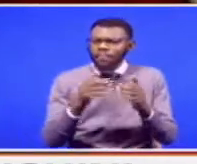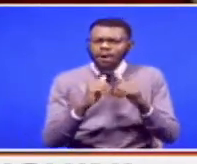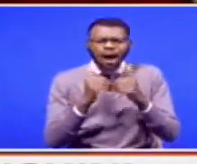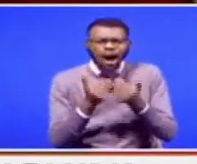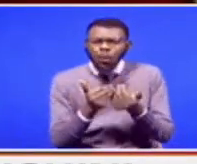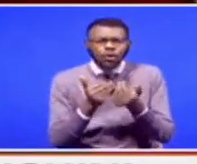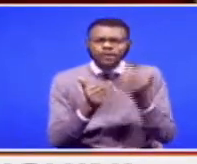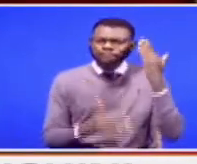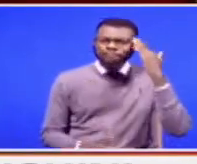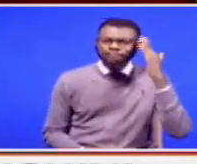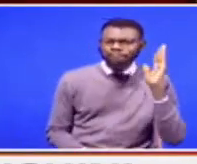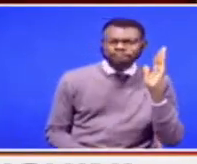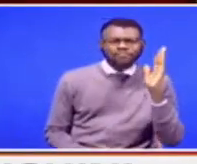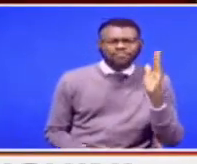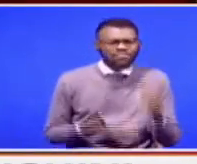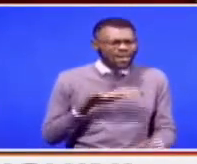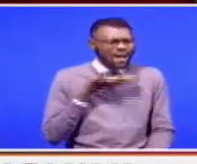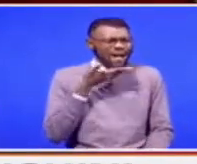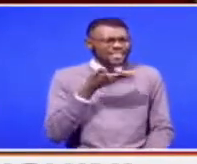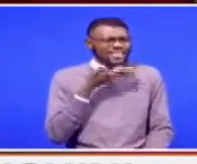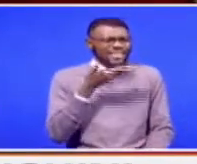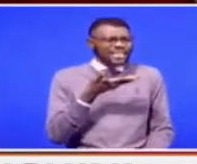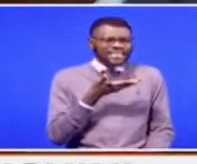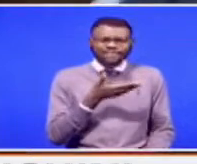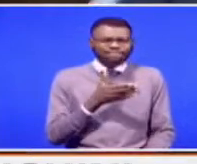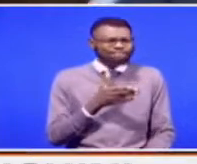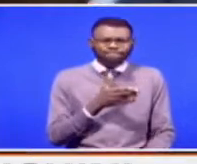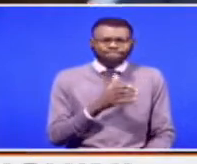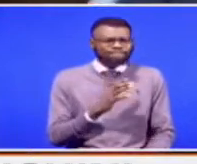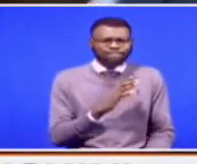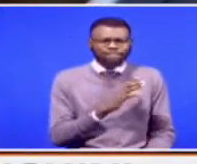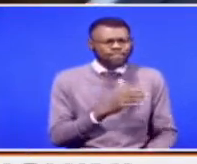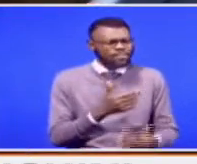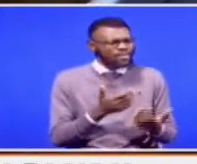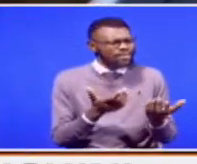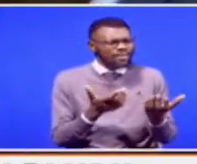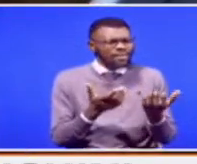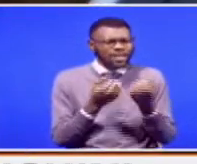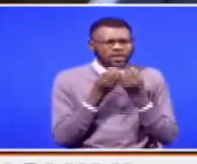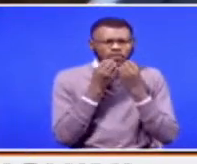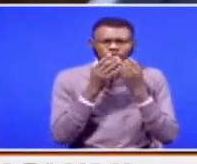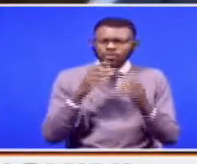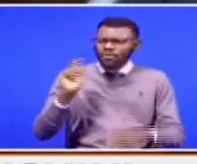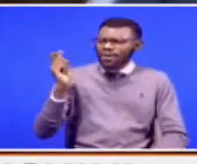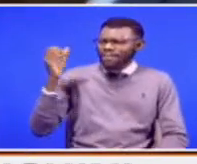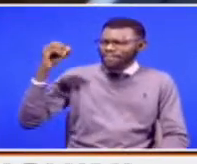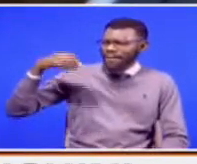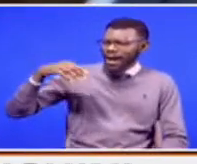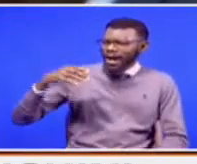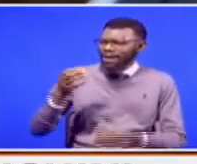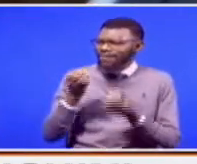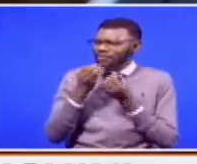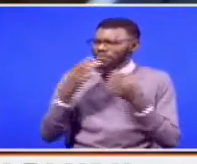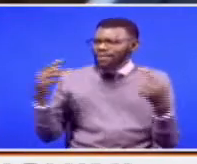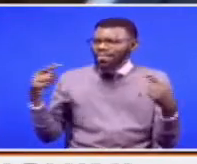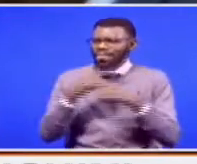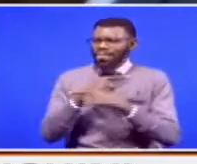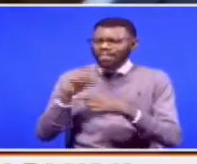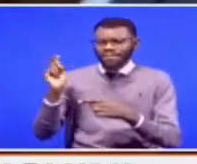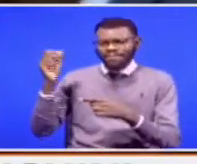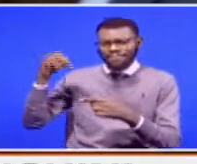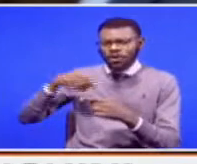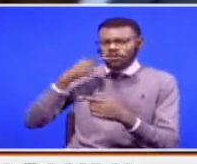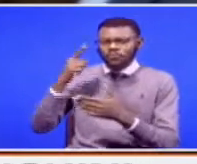hakijajulikana, jawabu ambalo lilionekana kwenda kinyume kabisa na taarifa ya kampuni ya Kenya Power kuwa tatizo lilitokana